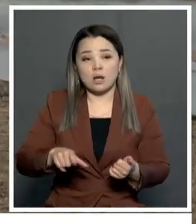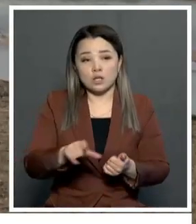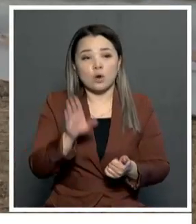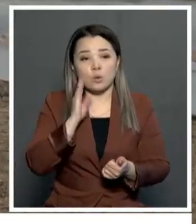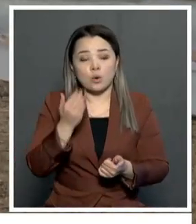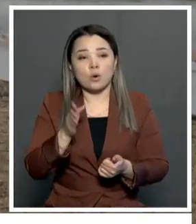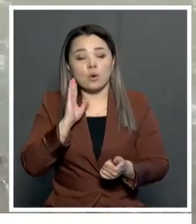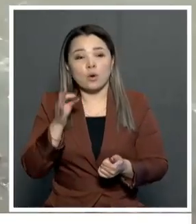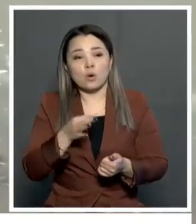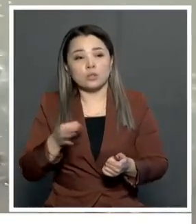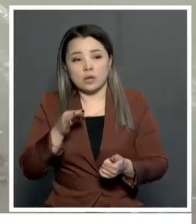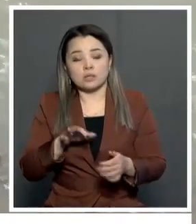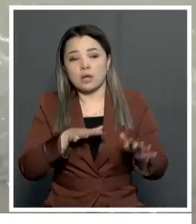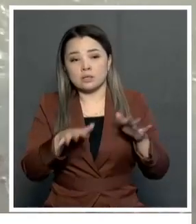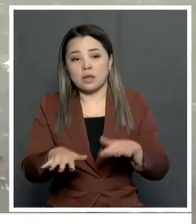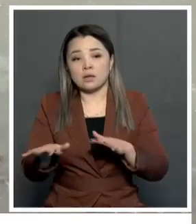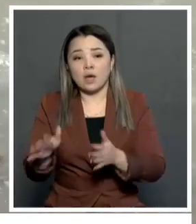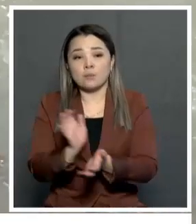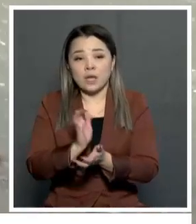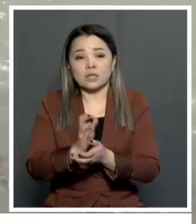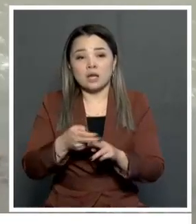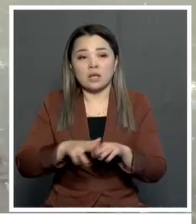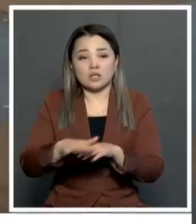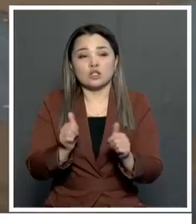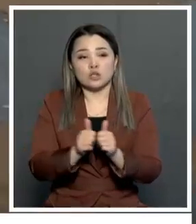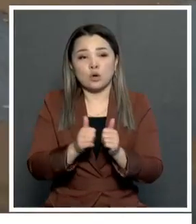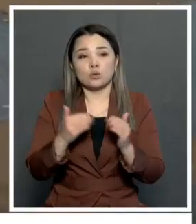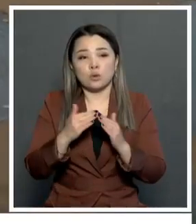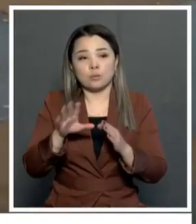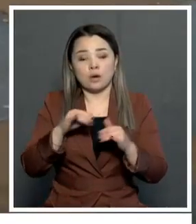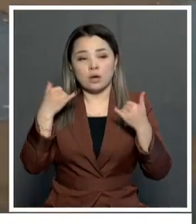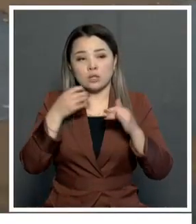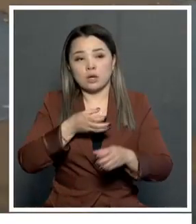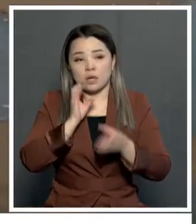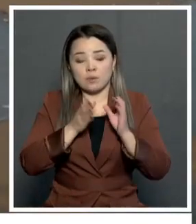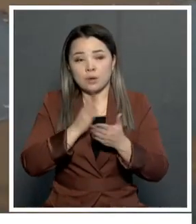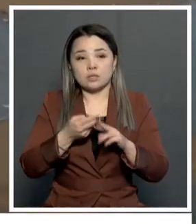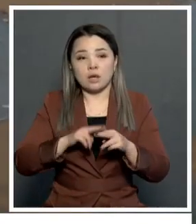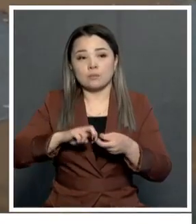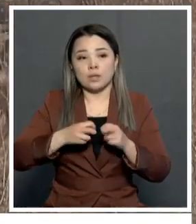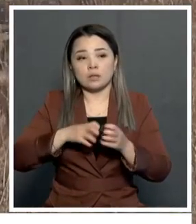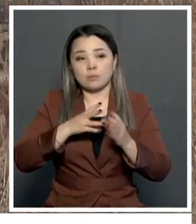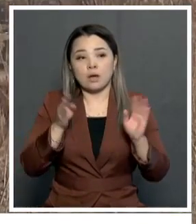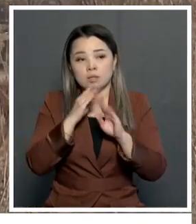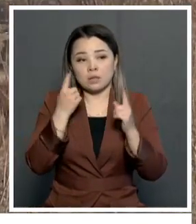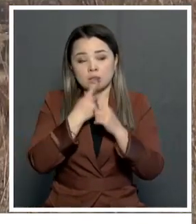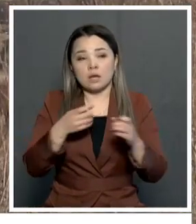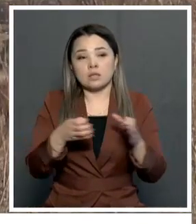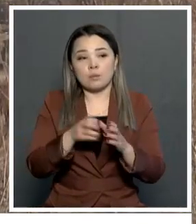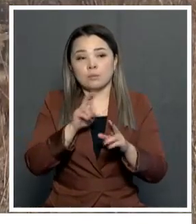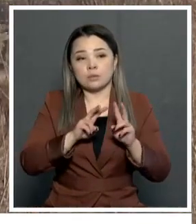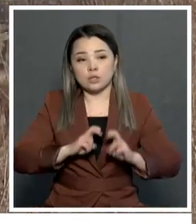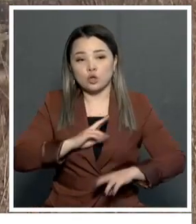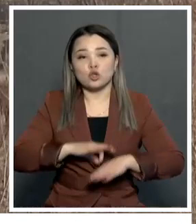су өзенге аққан, ал ластанған өзен суын жақын маңдағы үйлердің 4 түлігі ішкен. Осы жайтқа байланысты экология департаменті тексеріс